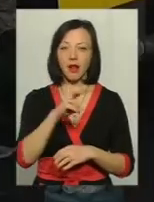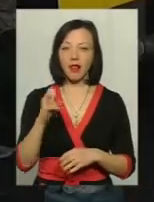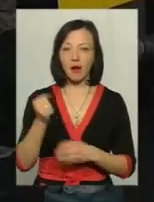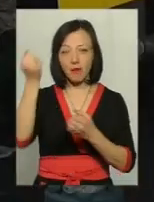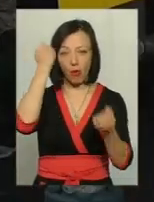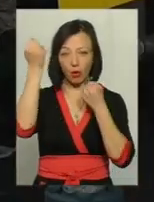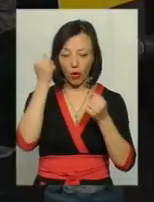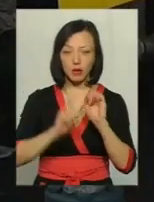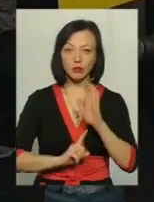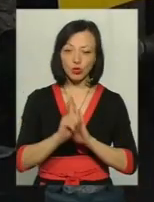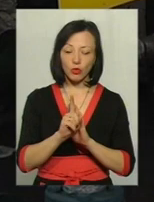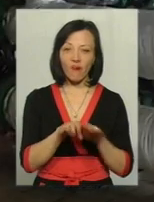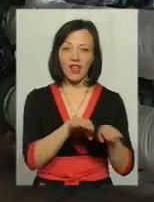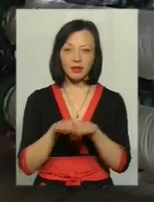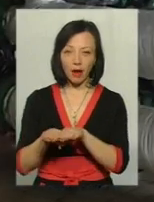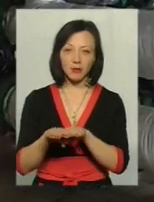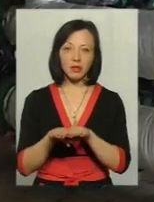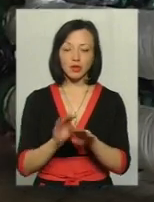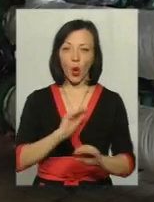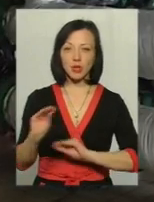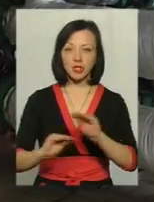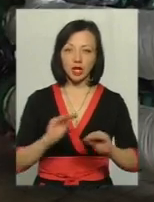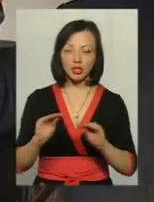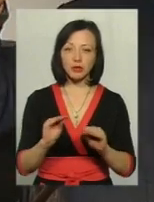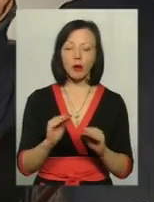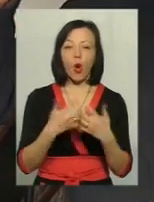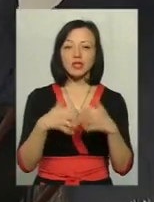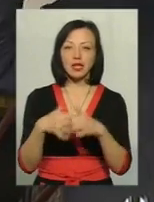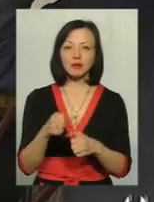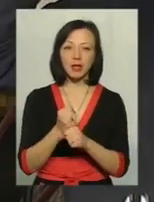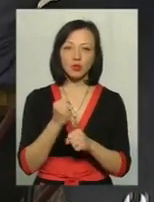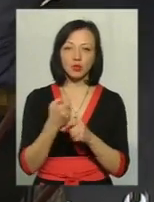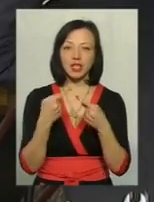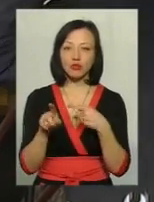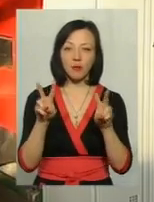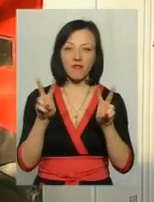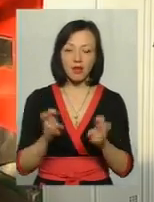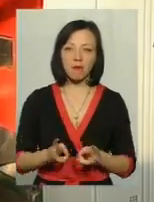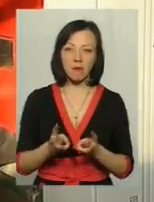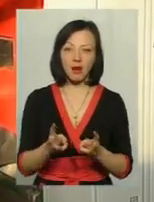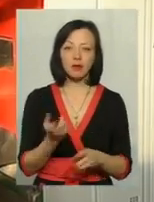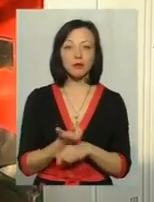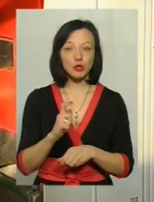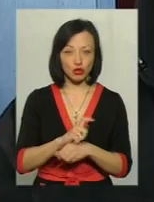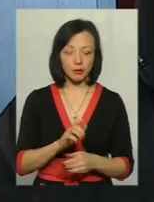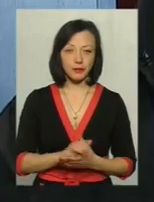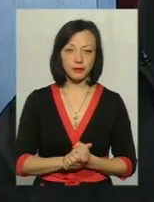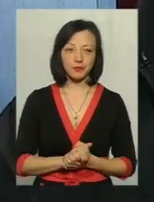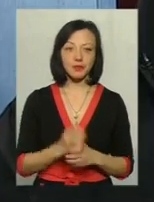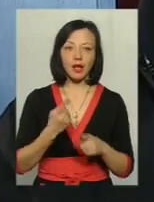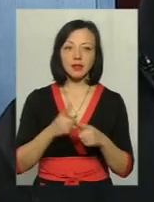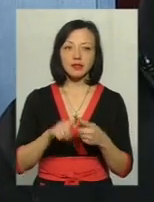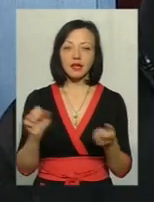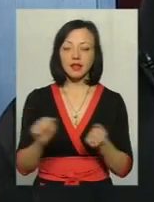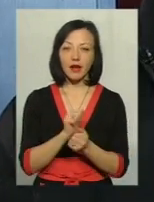мороки на початковому етапі із оснащенням, яке працює на альтернативному виді палива, дещо більше. Це є